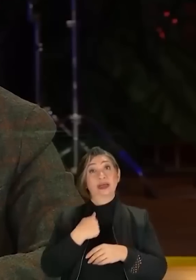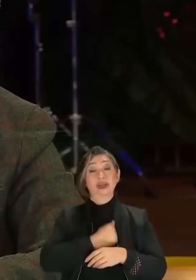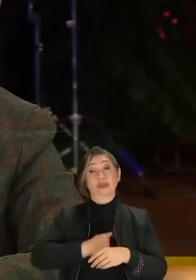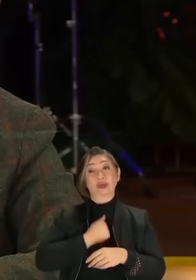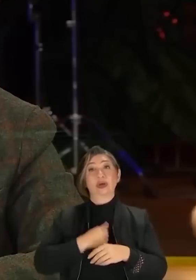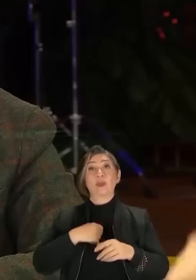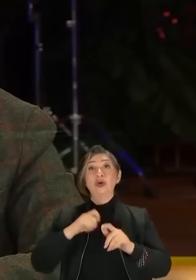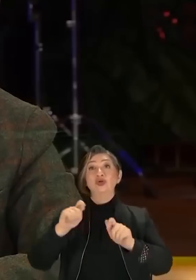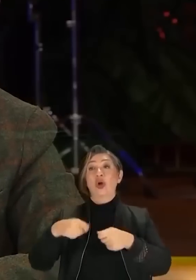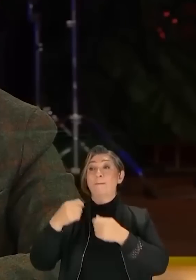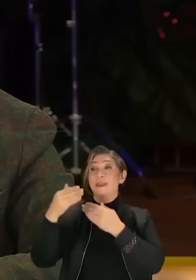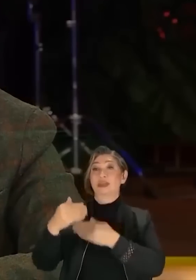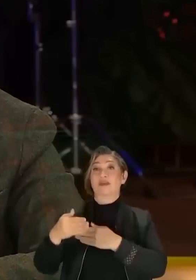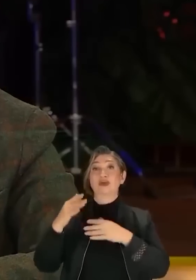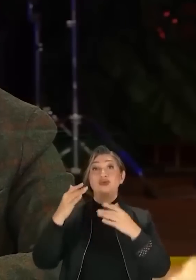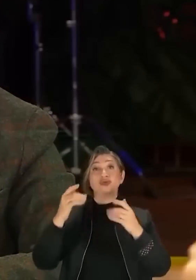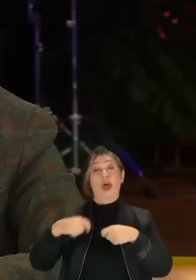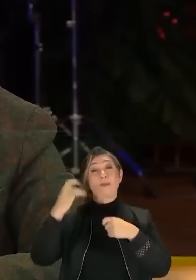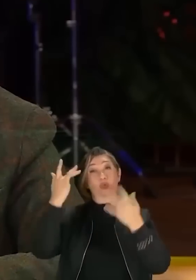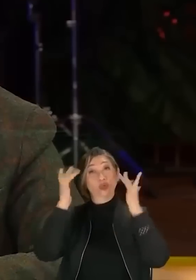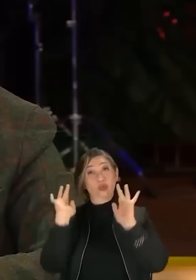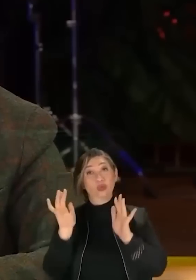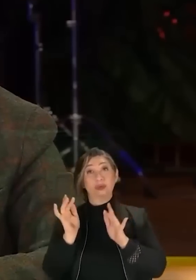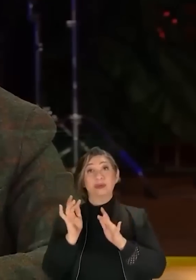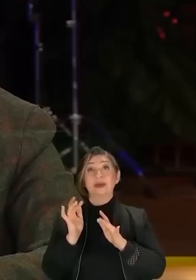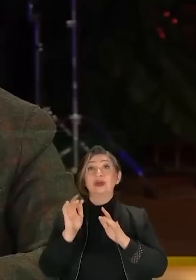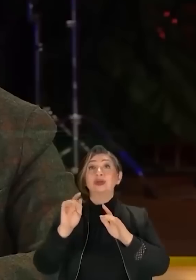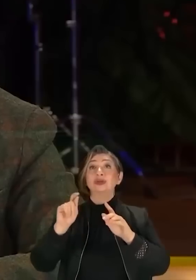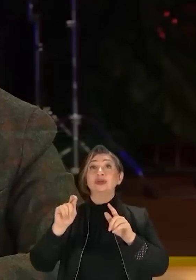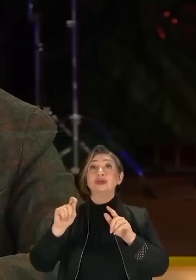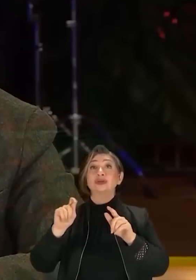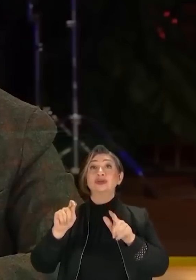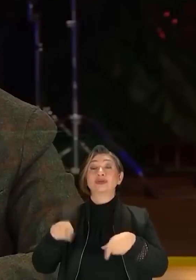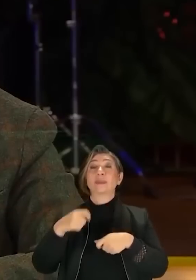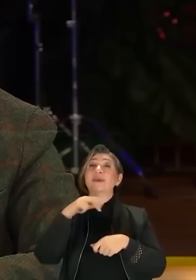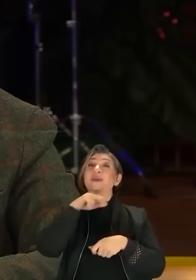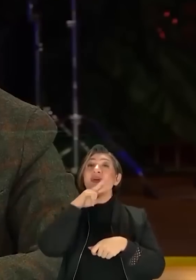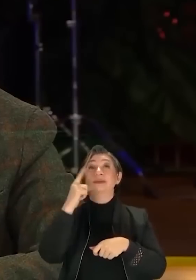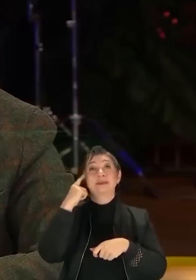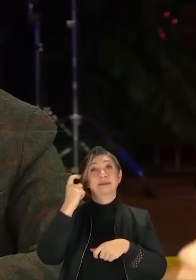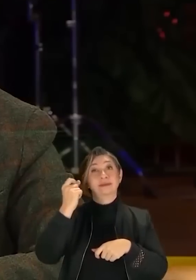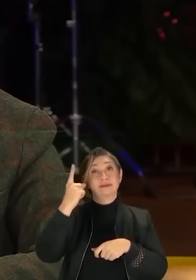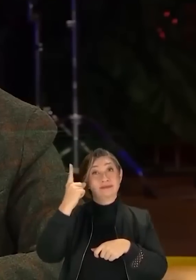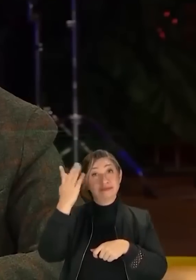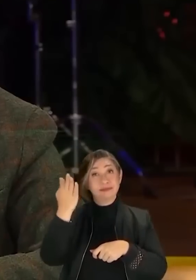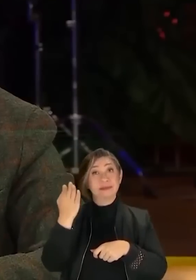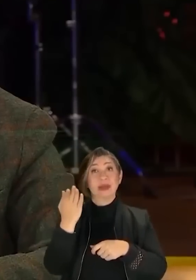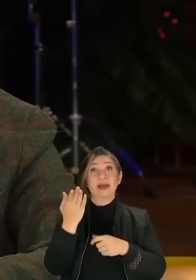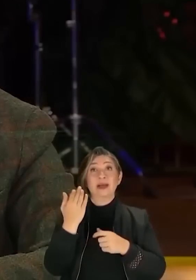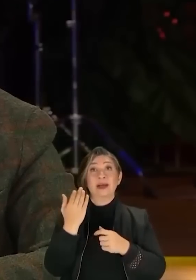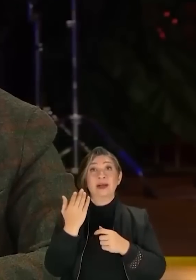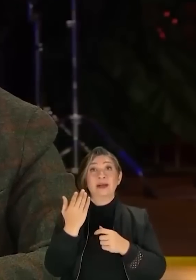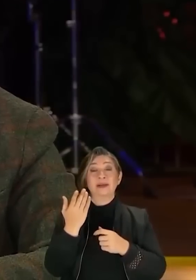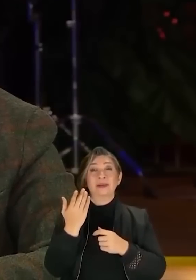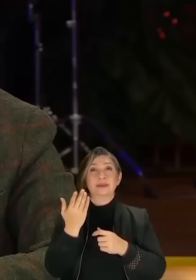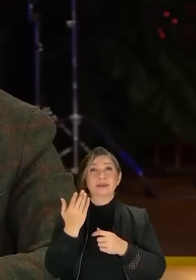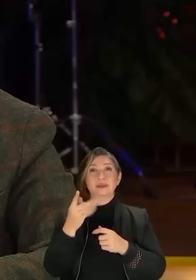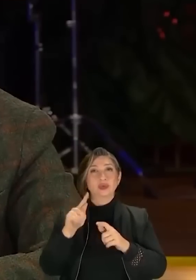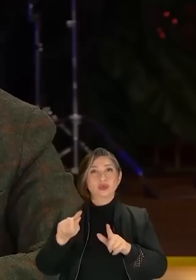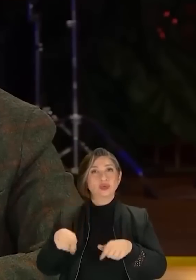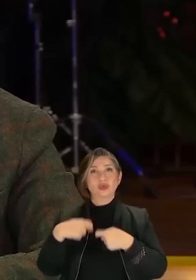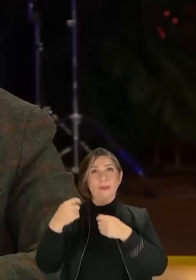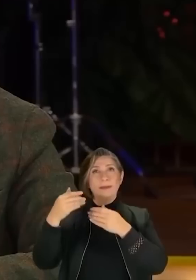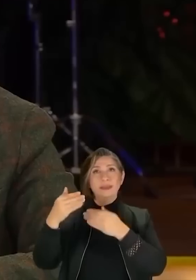Ben diyor ki çorap mesafedir, çorap kültürdür. İşte çorap Fransa'da icat olmuştur falan filan. Bir